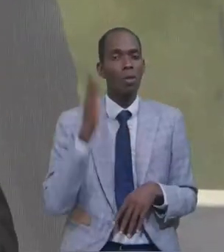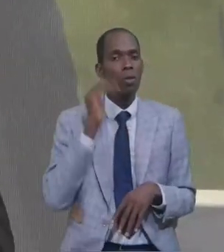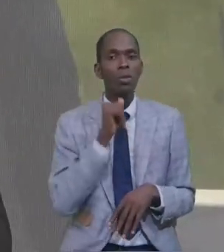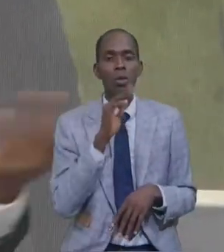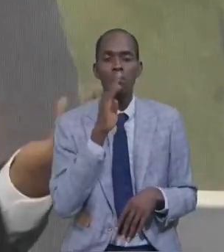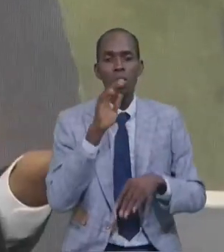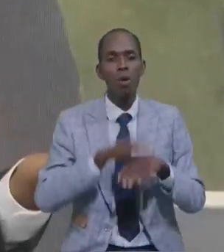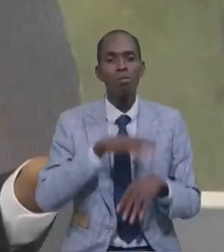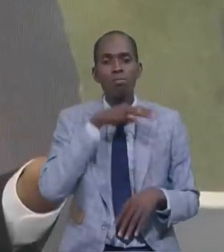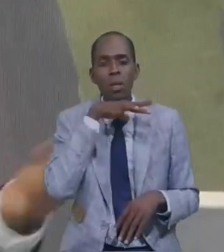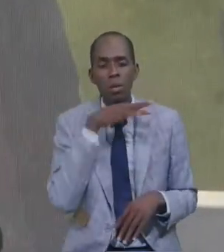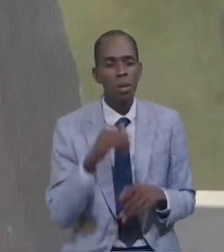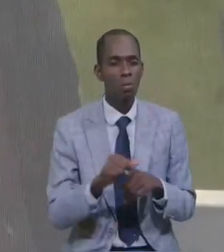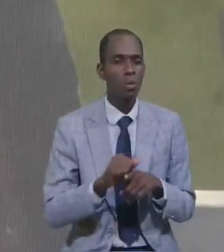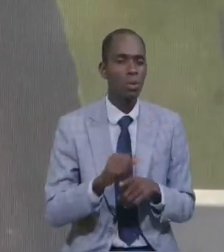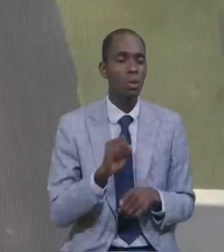Maintenant, tes affections,